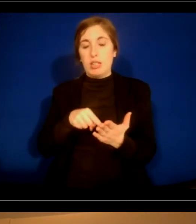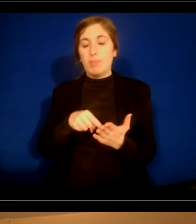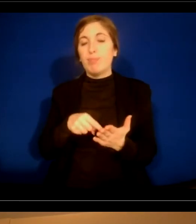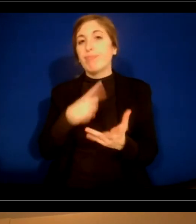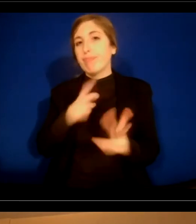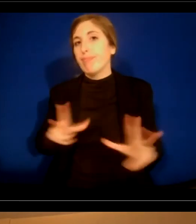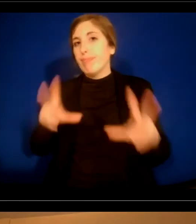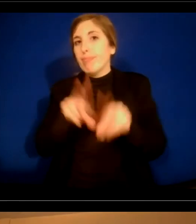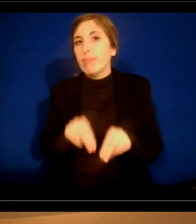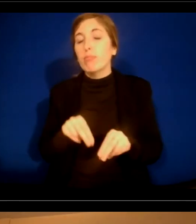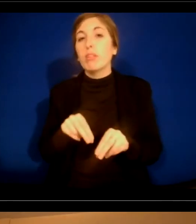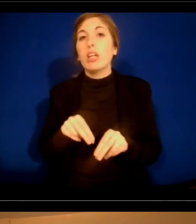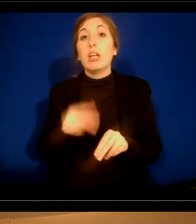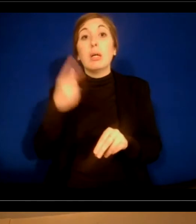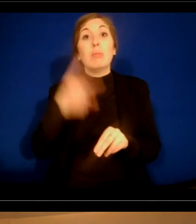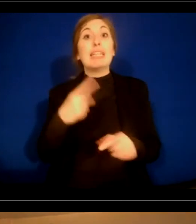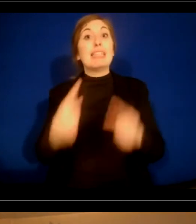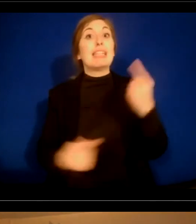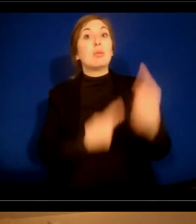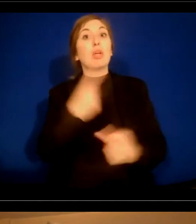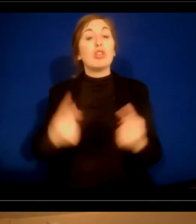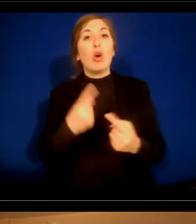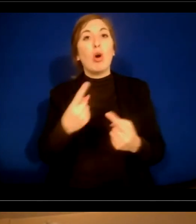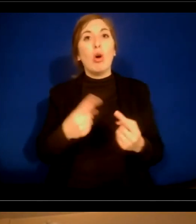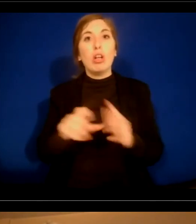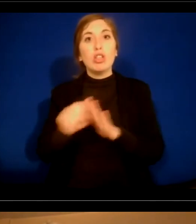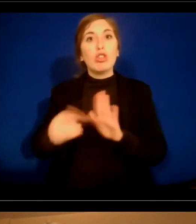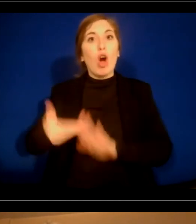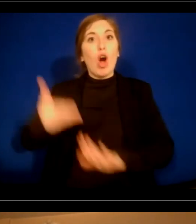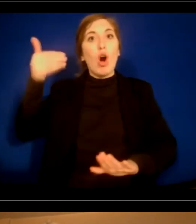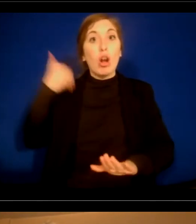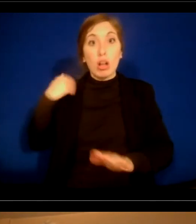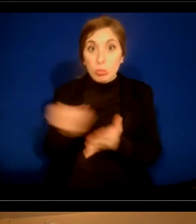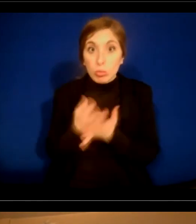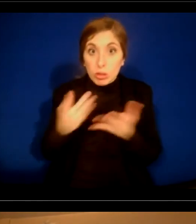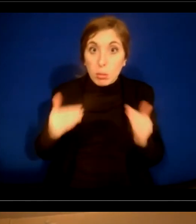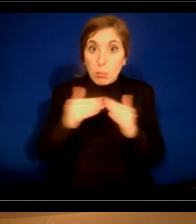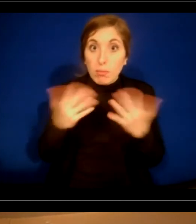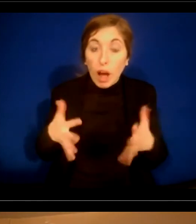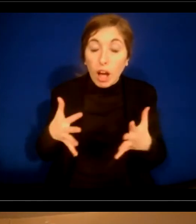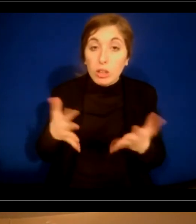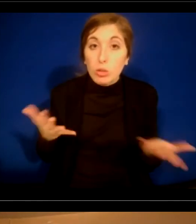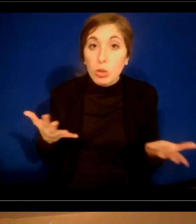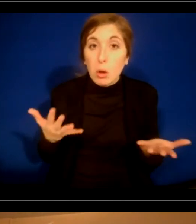sottolineare che ci sono sempre delle raccolte fondi aperte e che questa è evidentemente